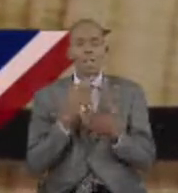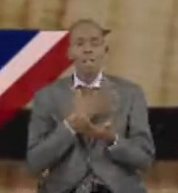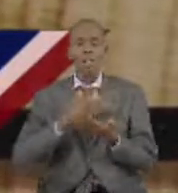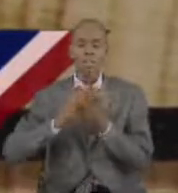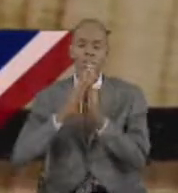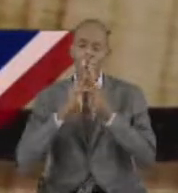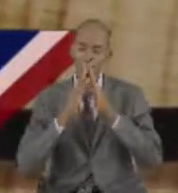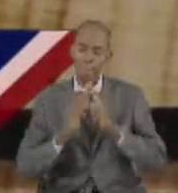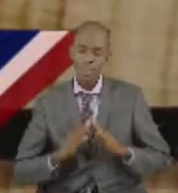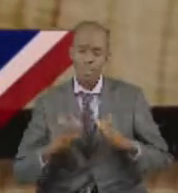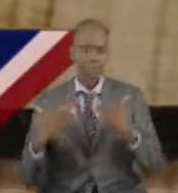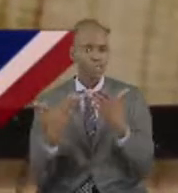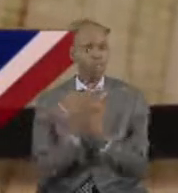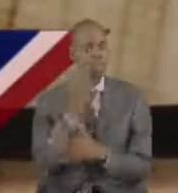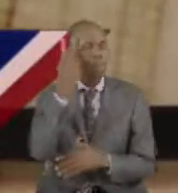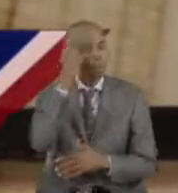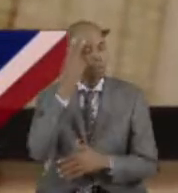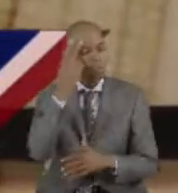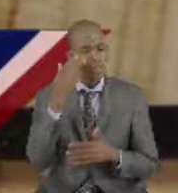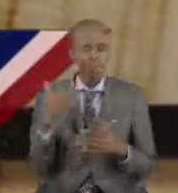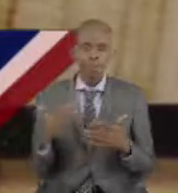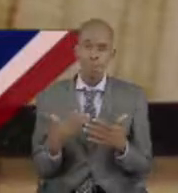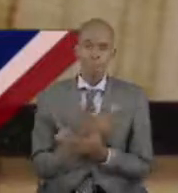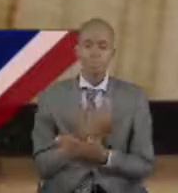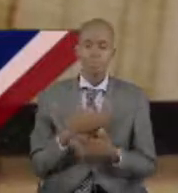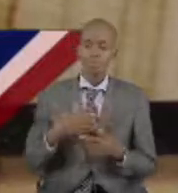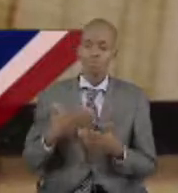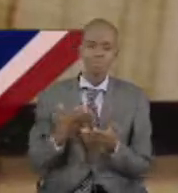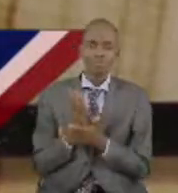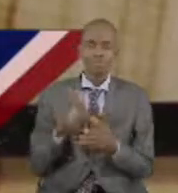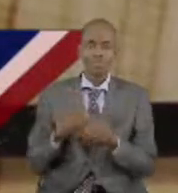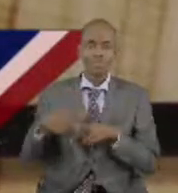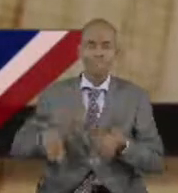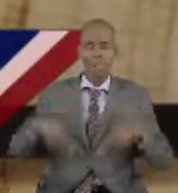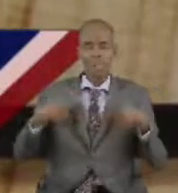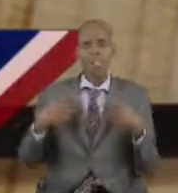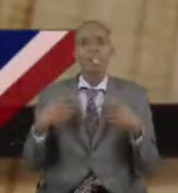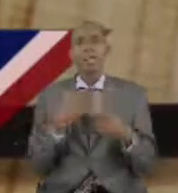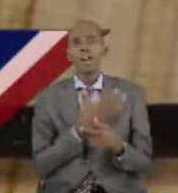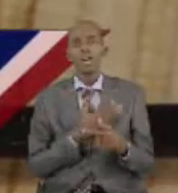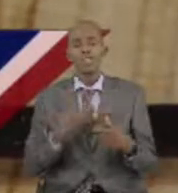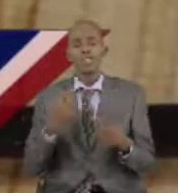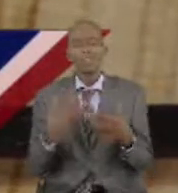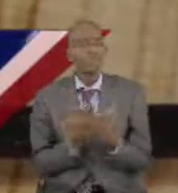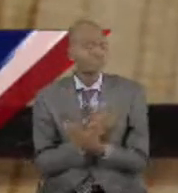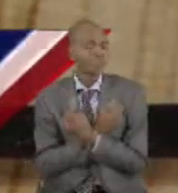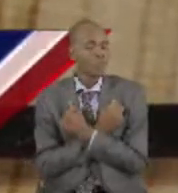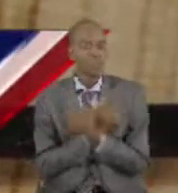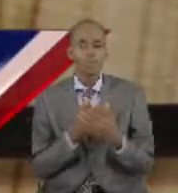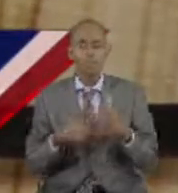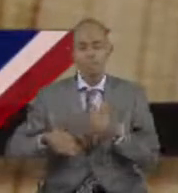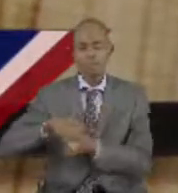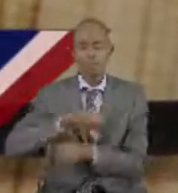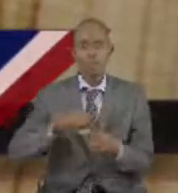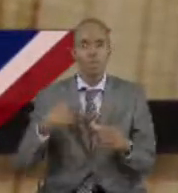et le nouvel objectif, la nouvelle motivation de votre vie, le nouvel engagement de votre vie, le nouvel amour,